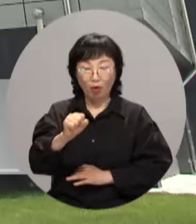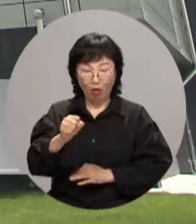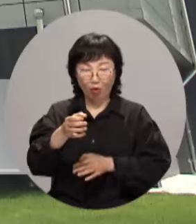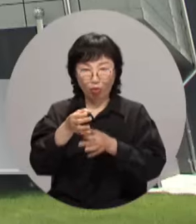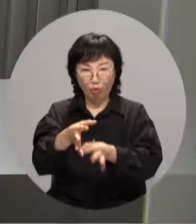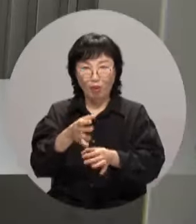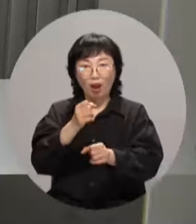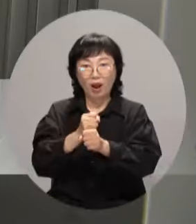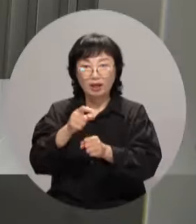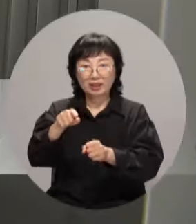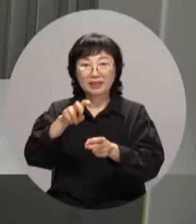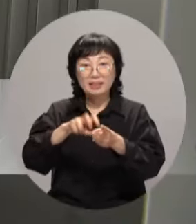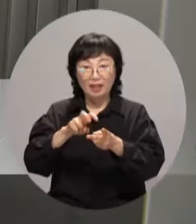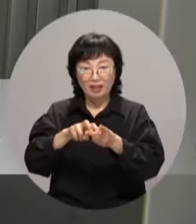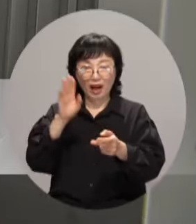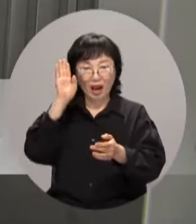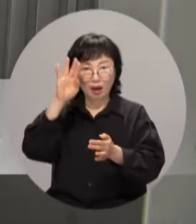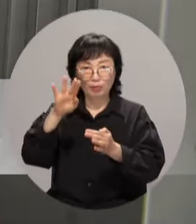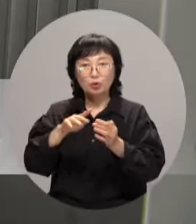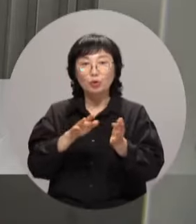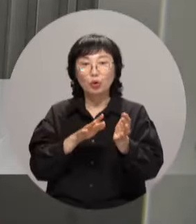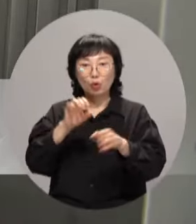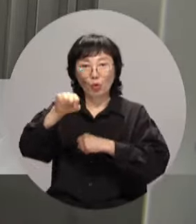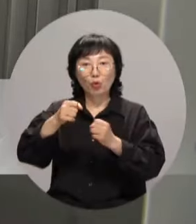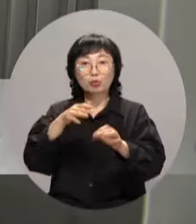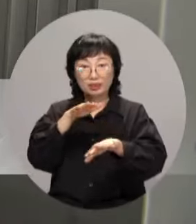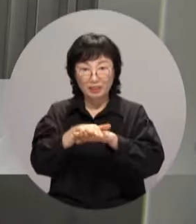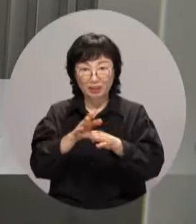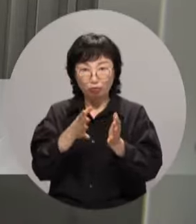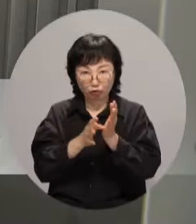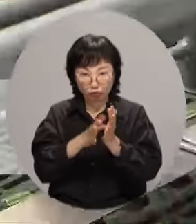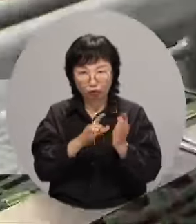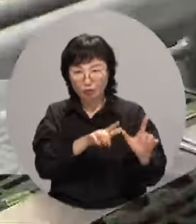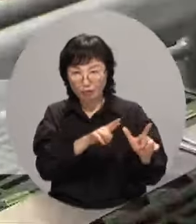해당 센터는 앞으로 동물용 의약품 품목 허가를 위한